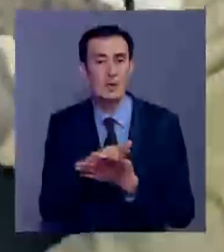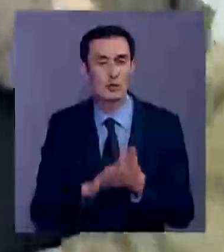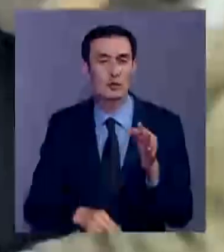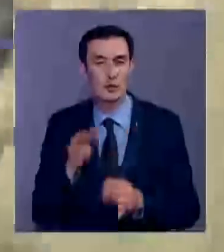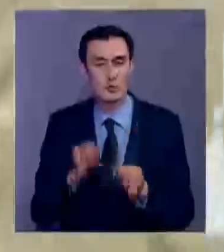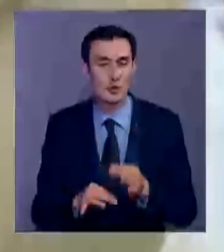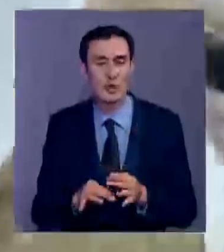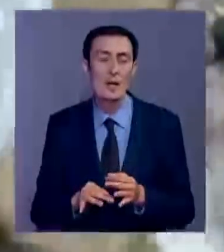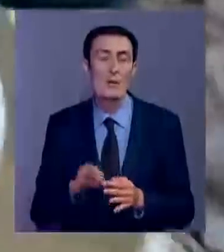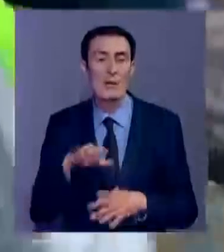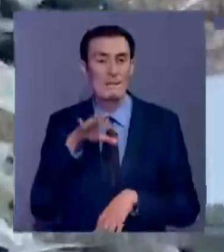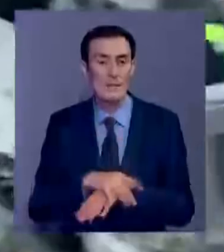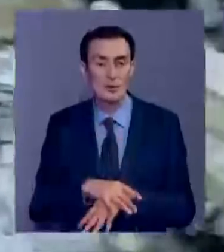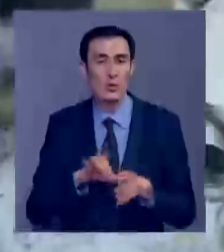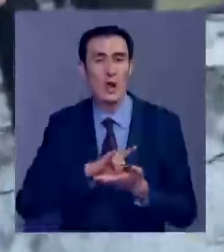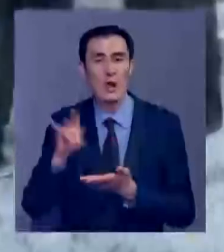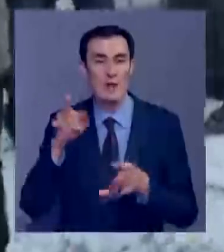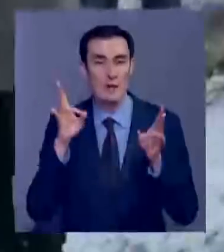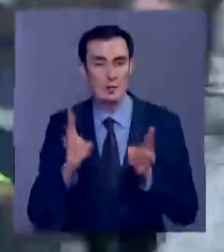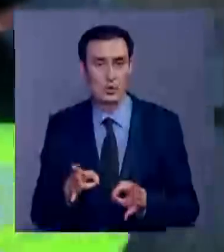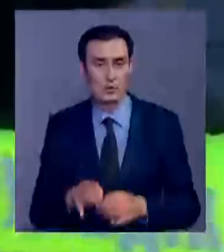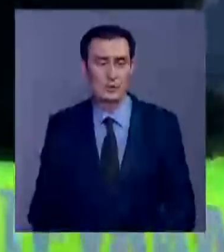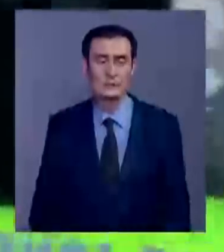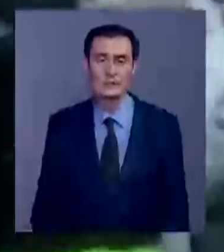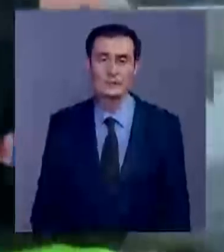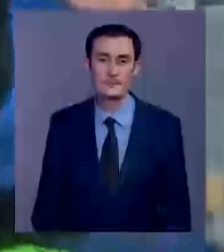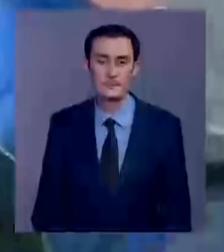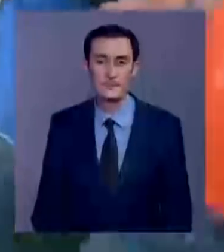судебные слушания по факту авиакатастрофы.